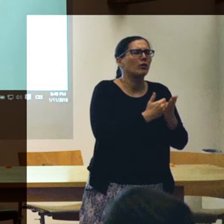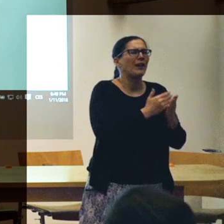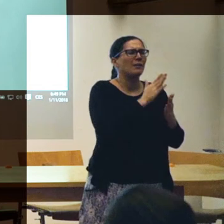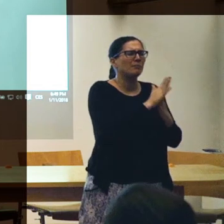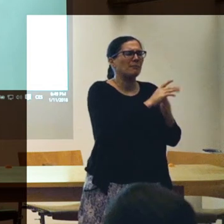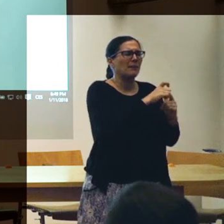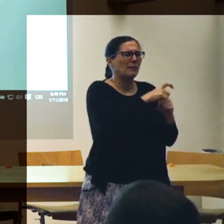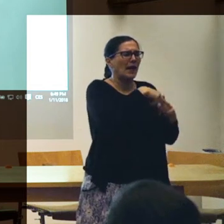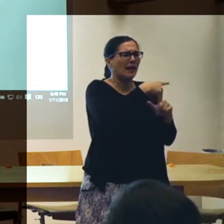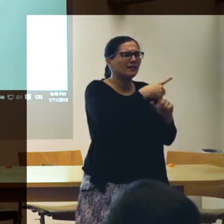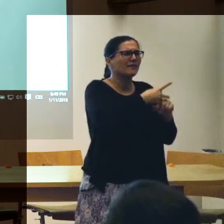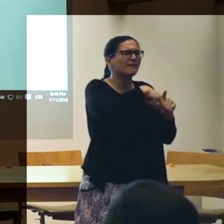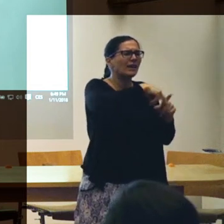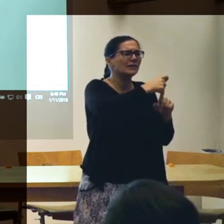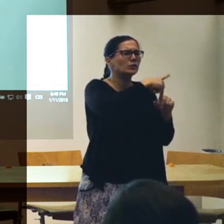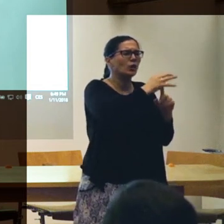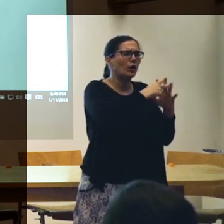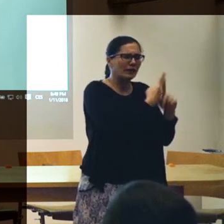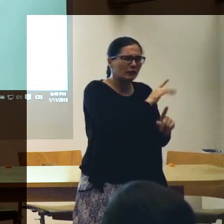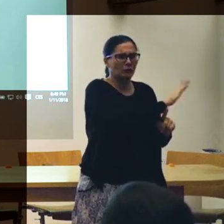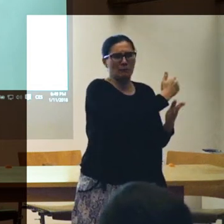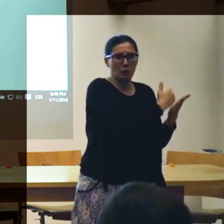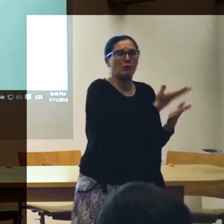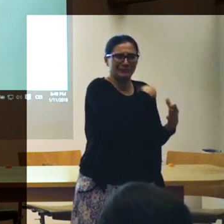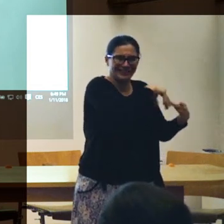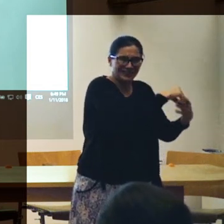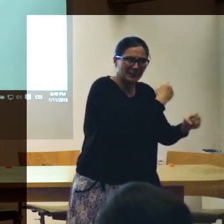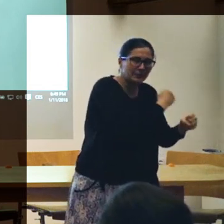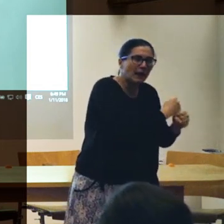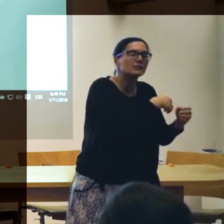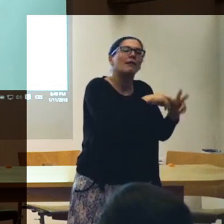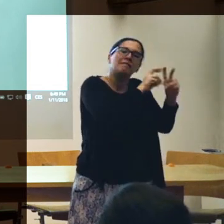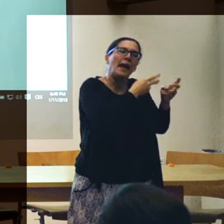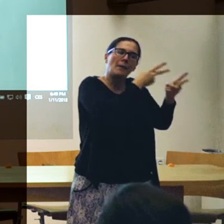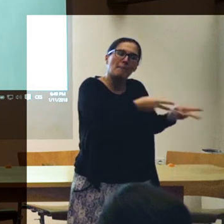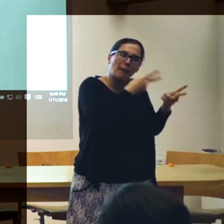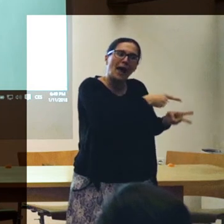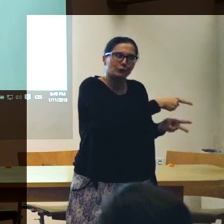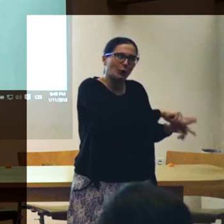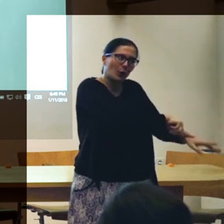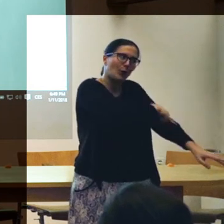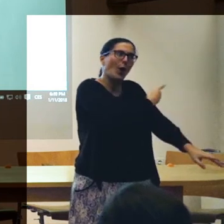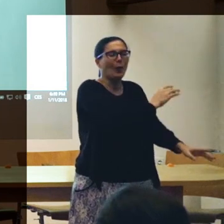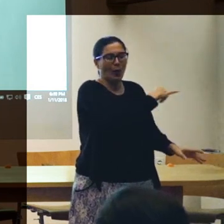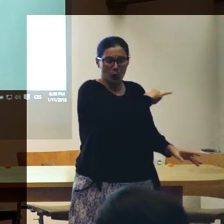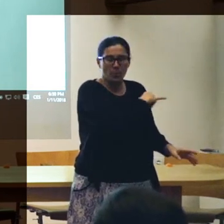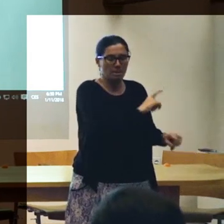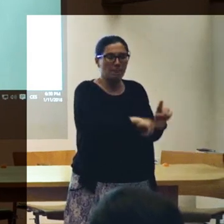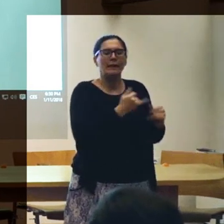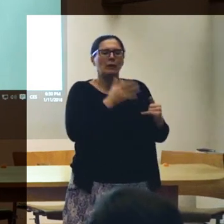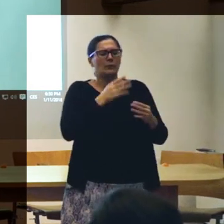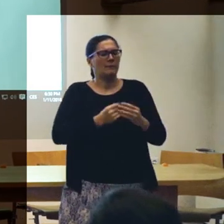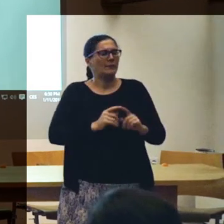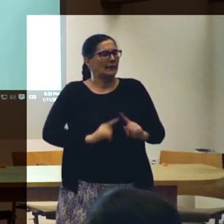vlastne rezidencie sú tiež veľmi zaujímavé a veľmi naplnené starostlivosťou a bolo by o tom zaujímavé hovoriť. V každom prípade to, čo som